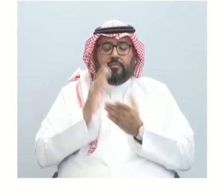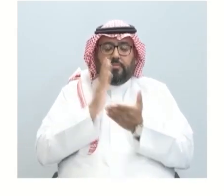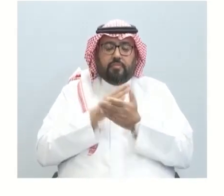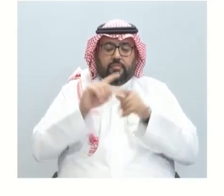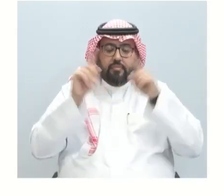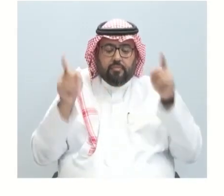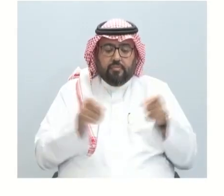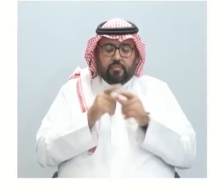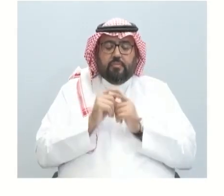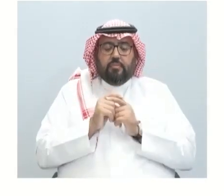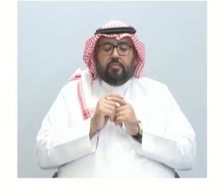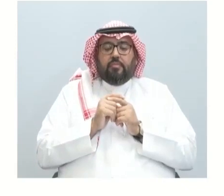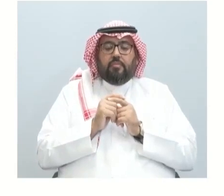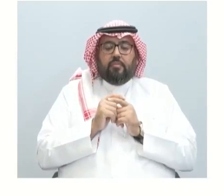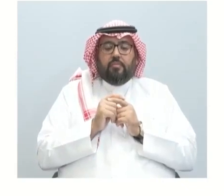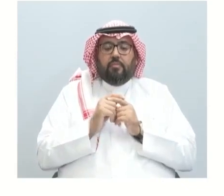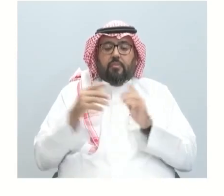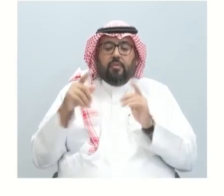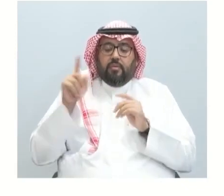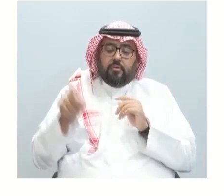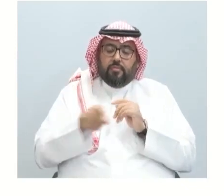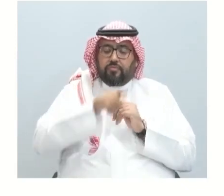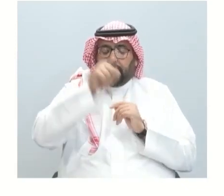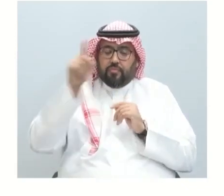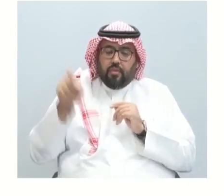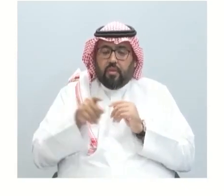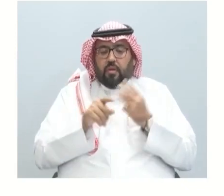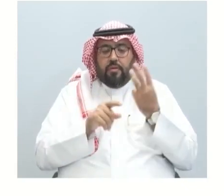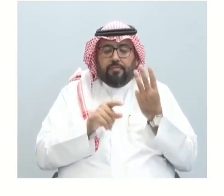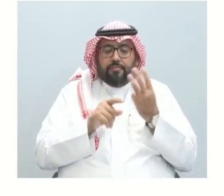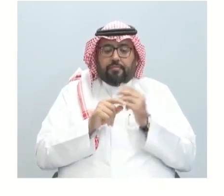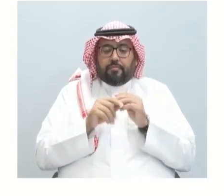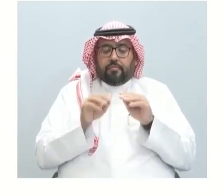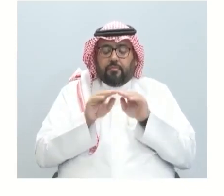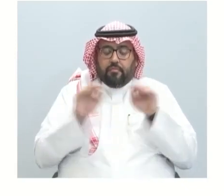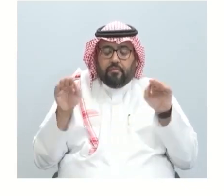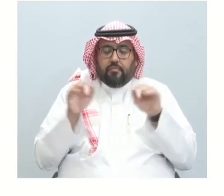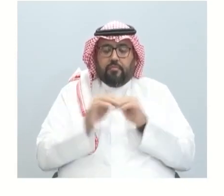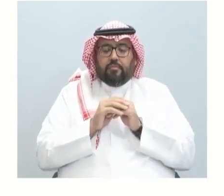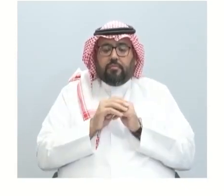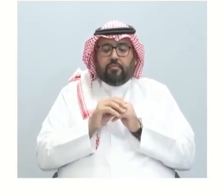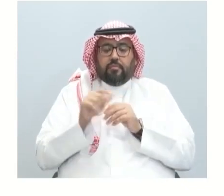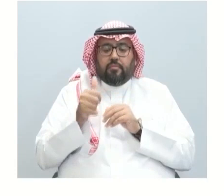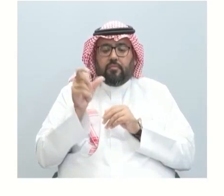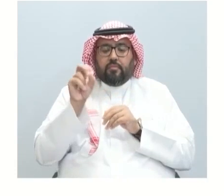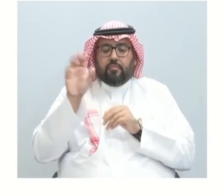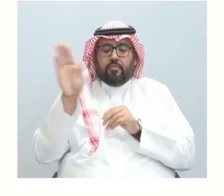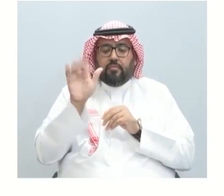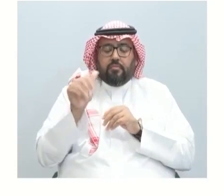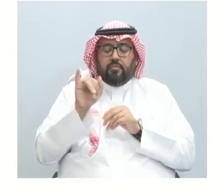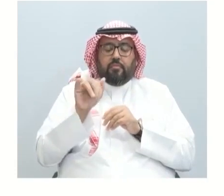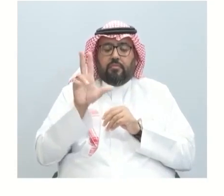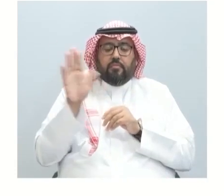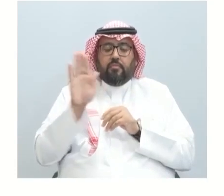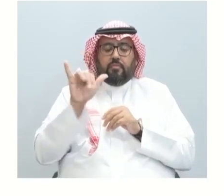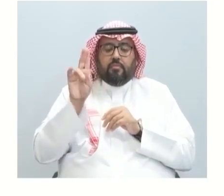هذه الخلايا اذا هذه الخلايا تمر بثلاثه اطوار البيني والانقسام المتساوي وانقسام السيتوبلازم في الحصص